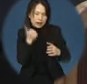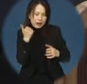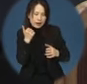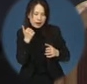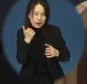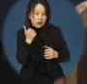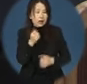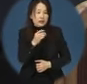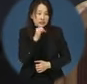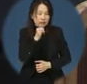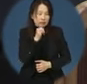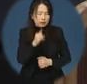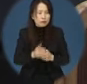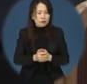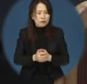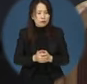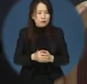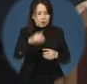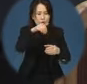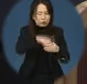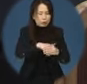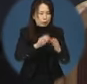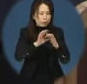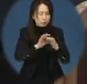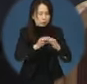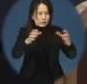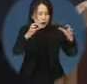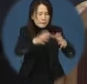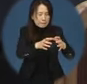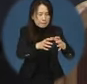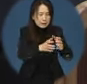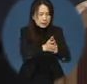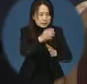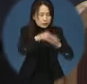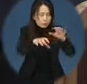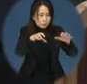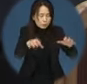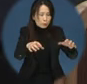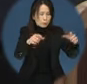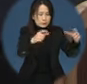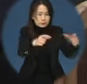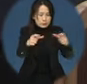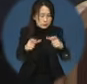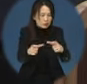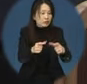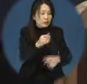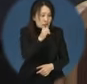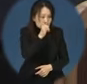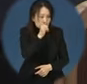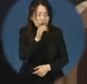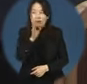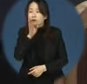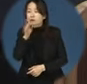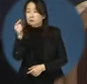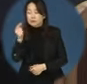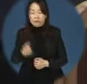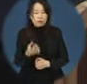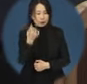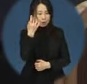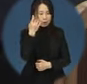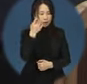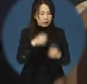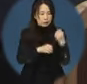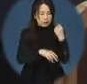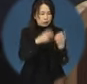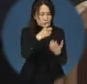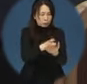각주 주민투표가 통통이 없어 통합한다 일도 있지 않습니까 그렇죠 그렇습니다 그런거는 직구 원래 기존 법에도 그런